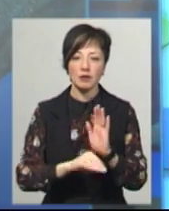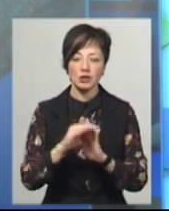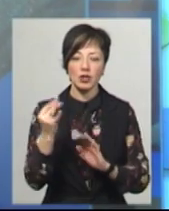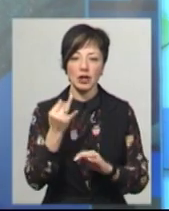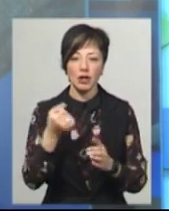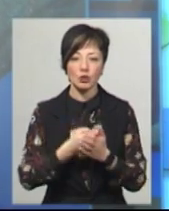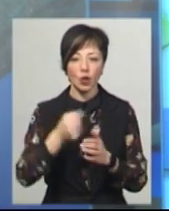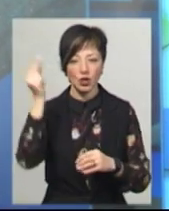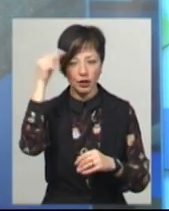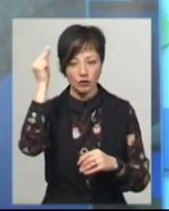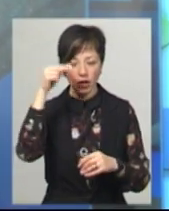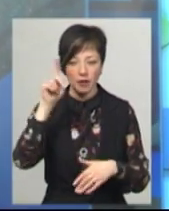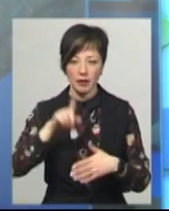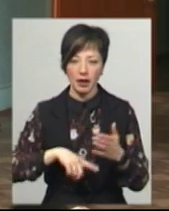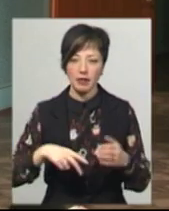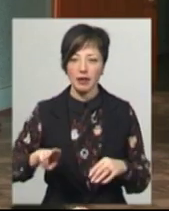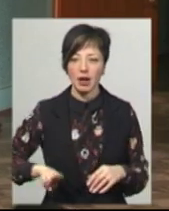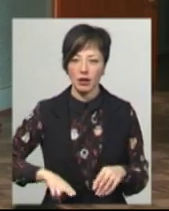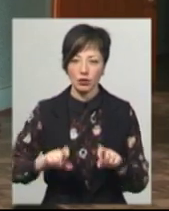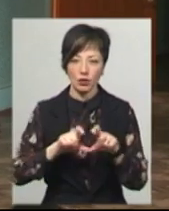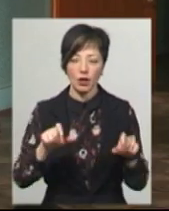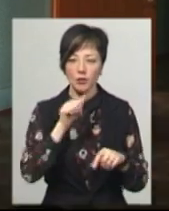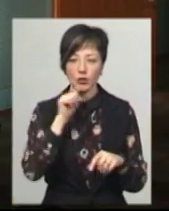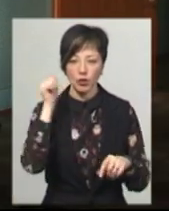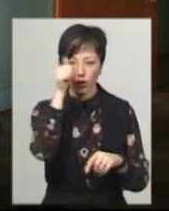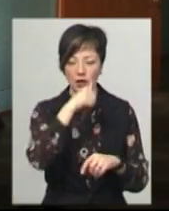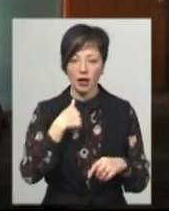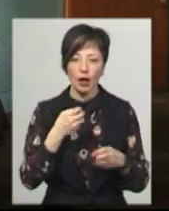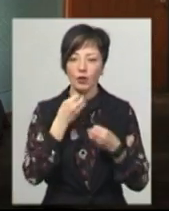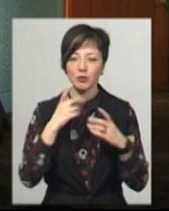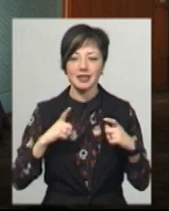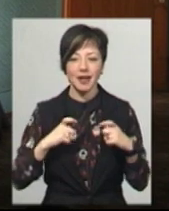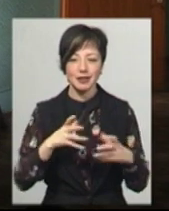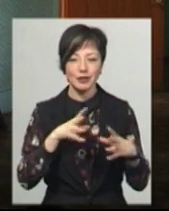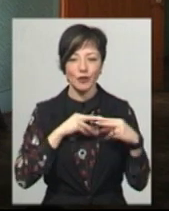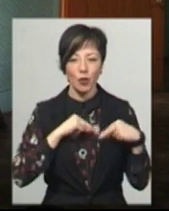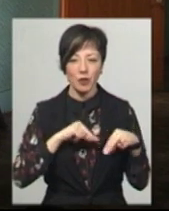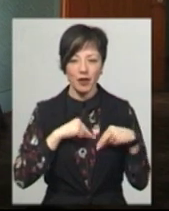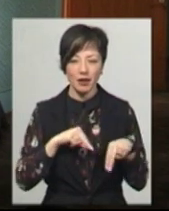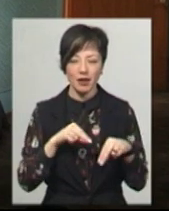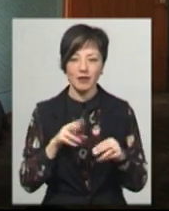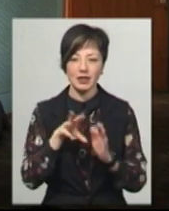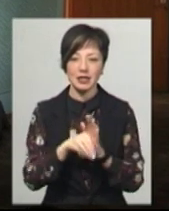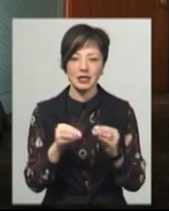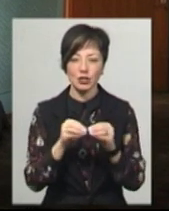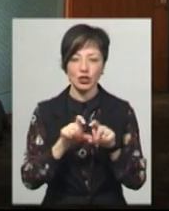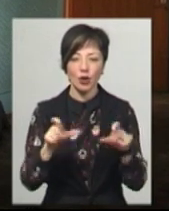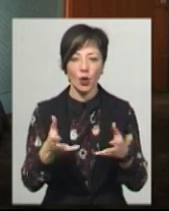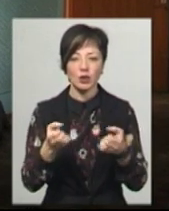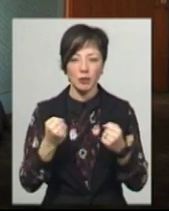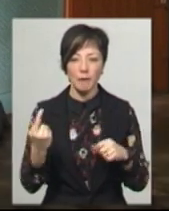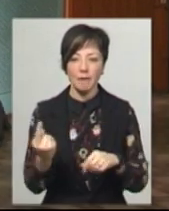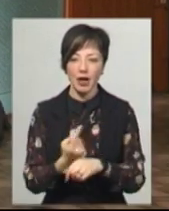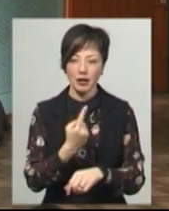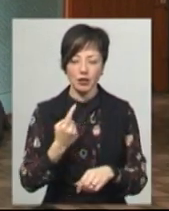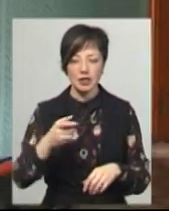до навчання, переконує директорка. Торік я по-доброму заздрила своїм колегам, які ввійшли в десятку тих шкіл, які отримали